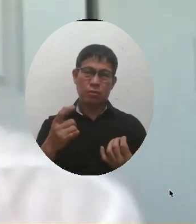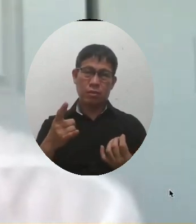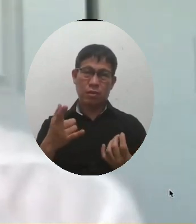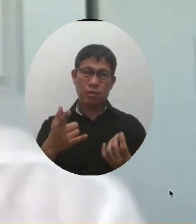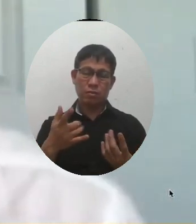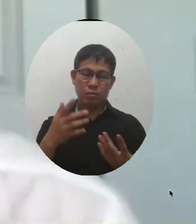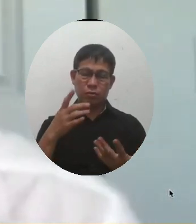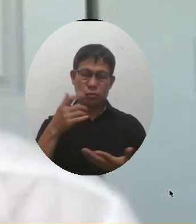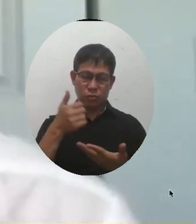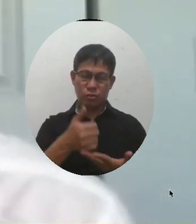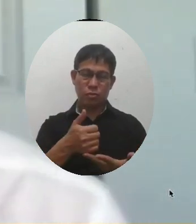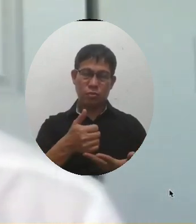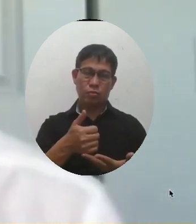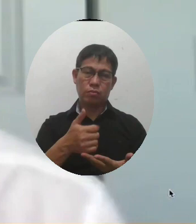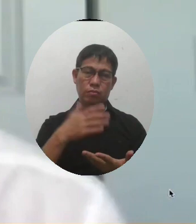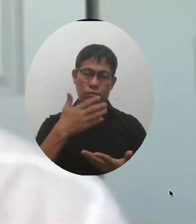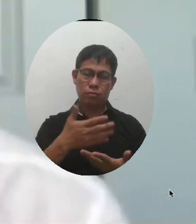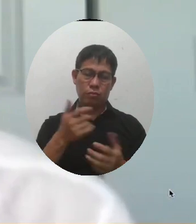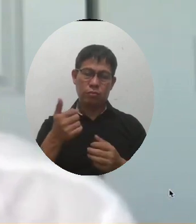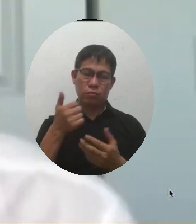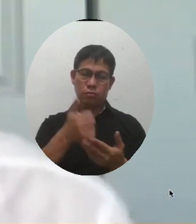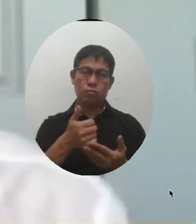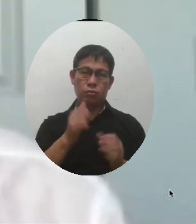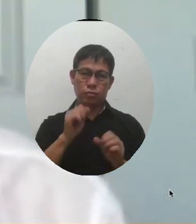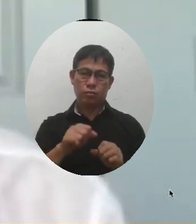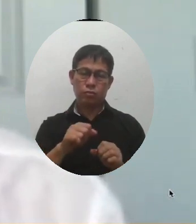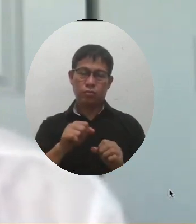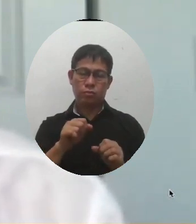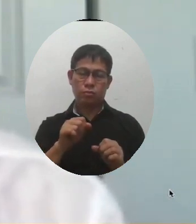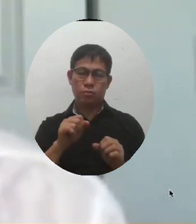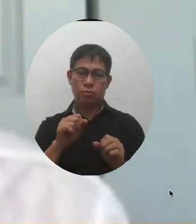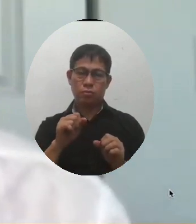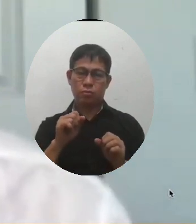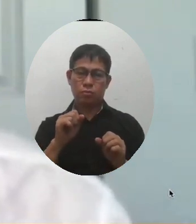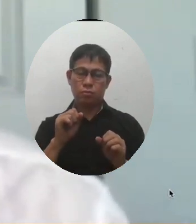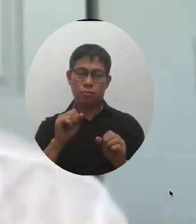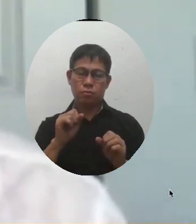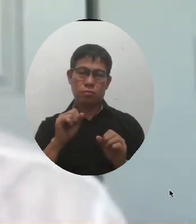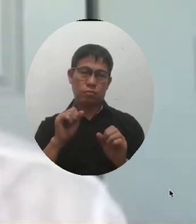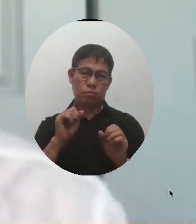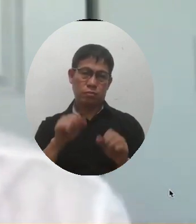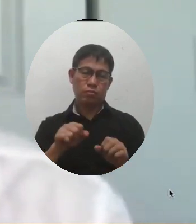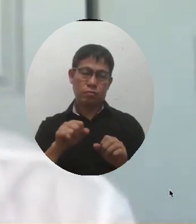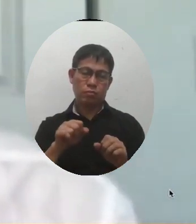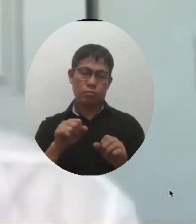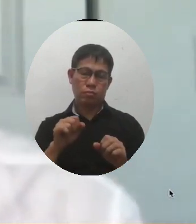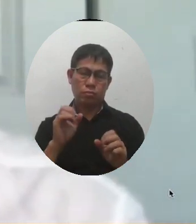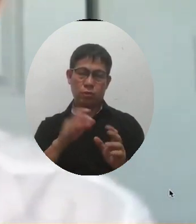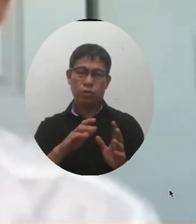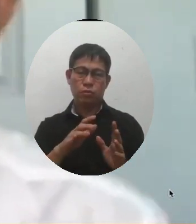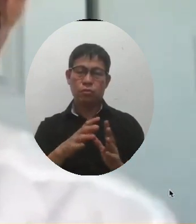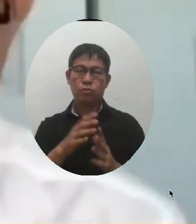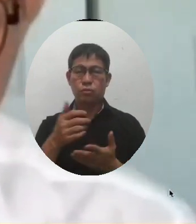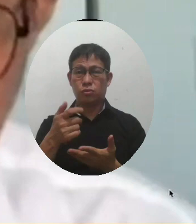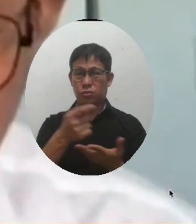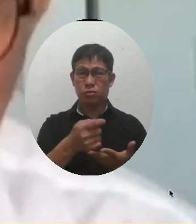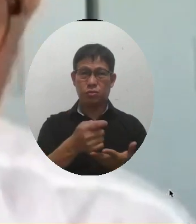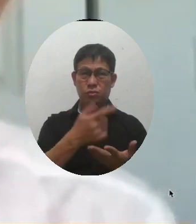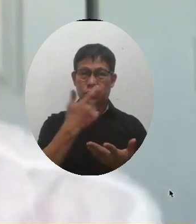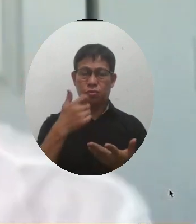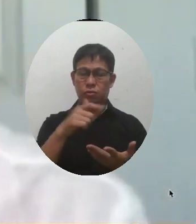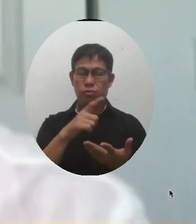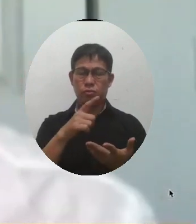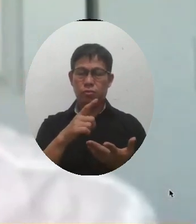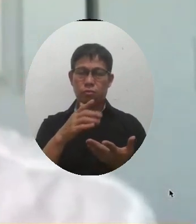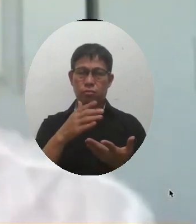dapat naghihintay na lumaki yung bata bago kayo magkaroon ng pagkakataon na magkaroon ng